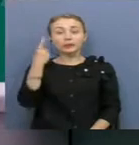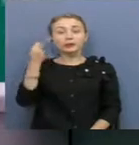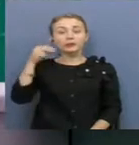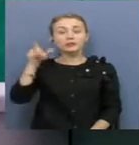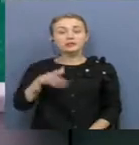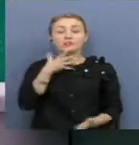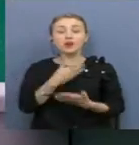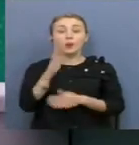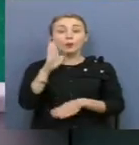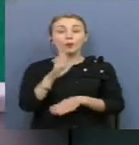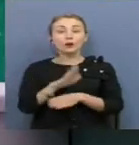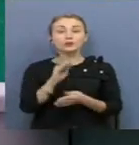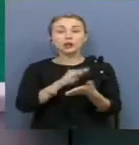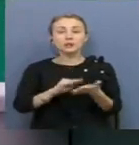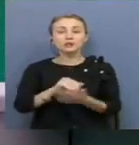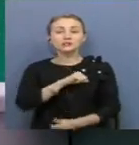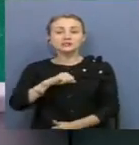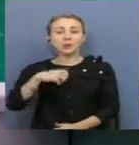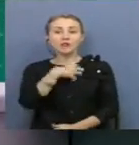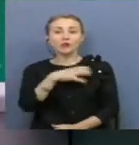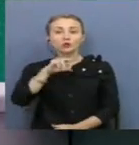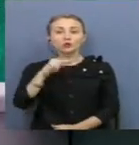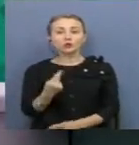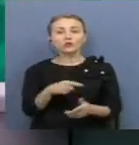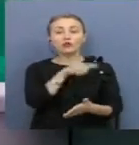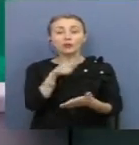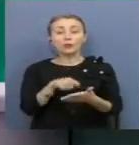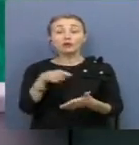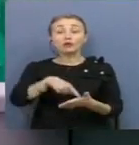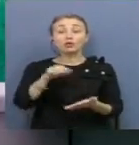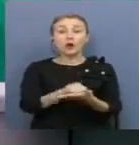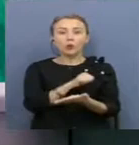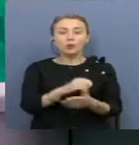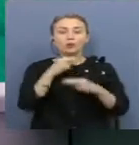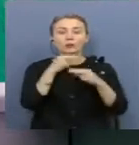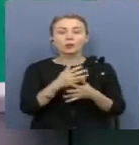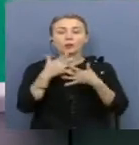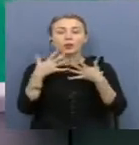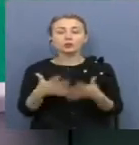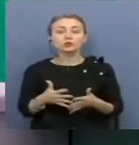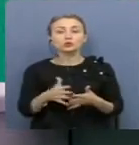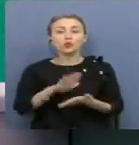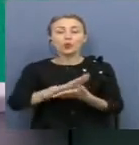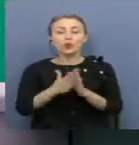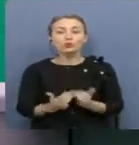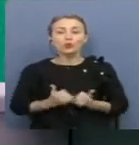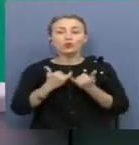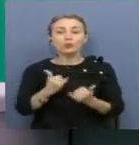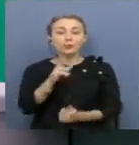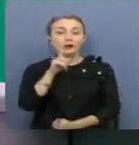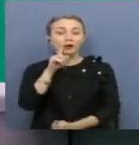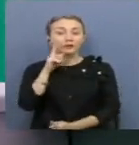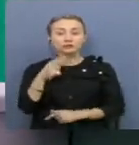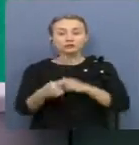Назарбаев халыққа арналған жолдауында еліміздің болашағы үшін маңызды тұстарды атап өтіп, негізгі мақсаттарды көрсетіп берді. Әсіресе жастарға